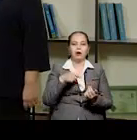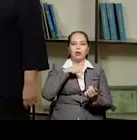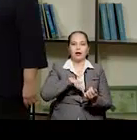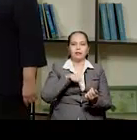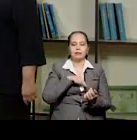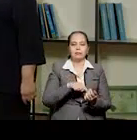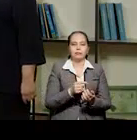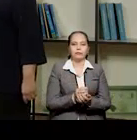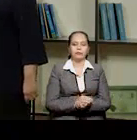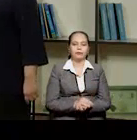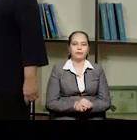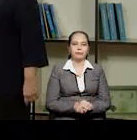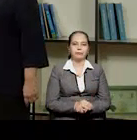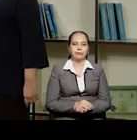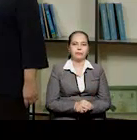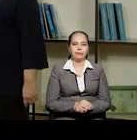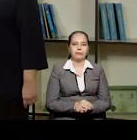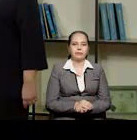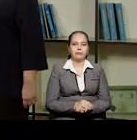организмов.